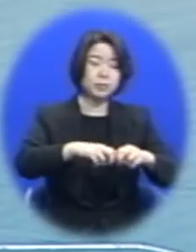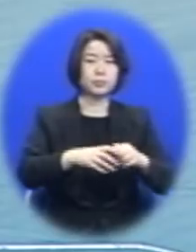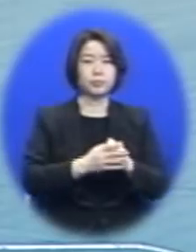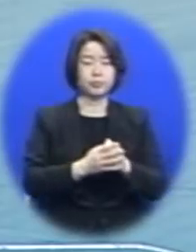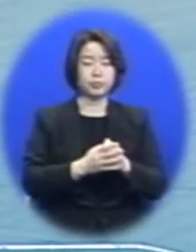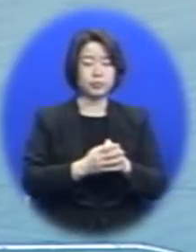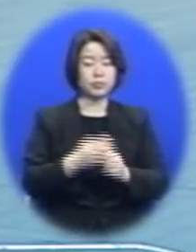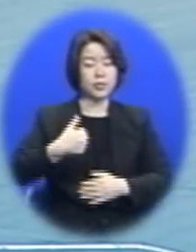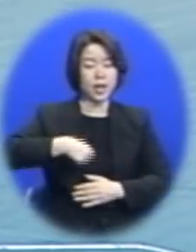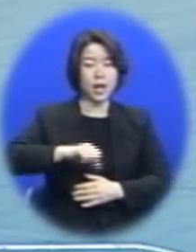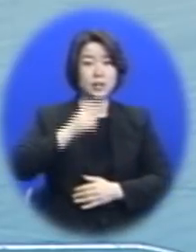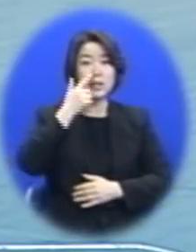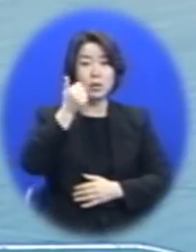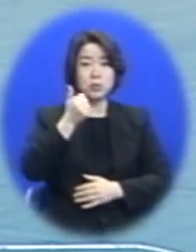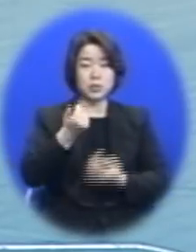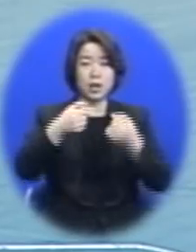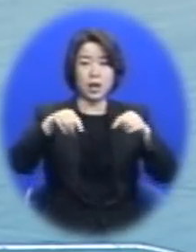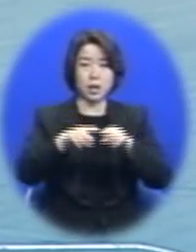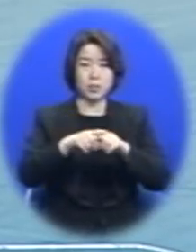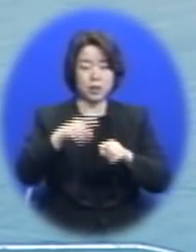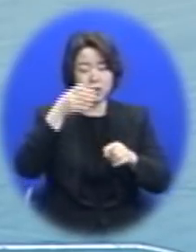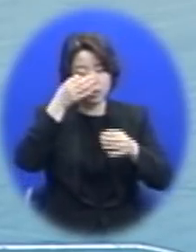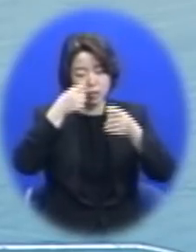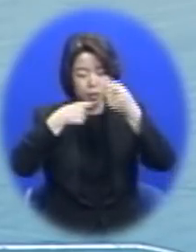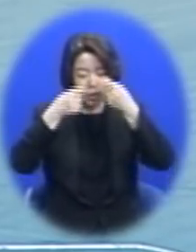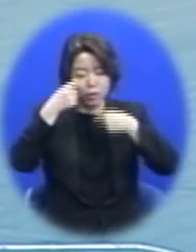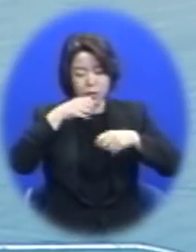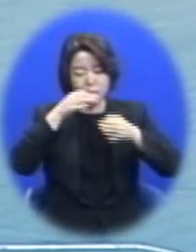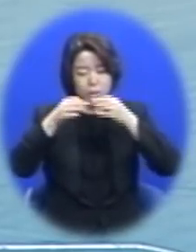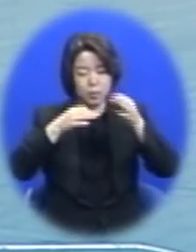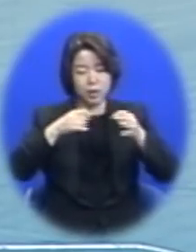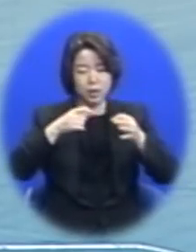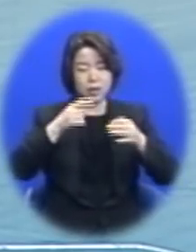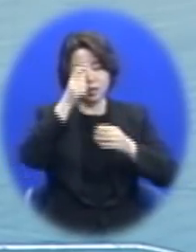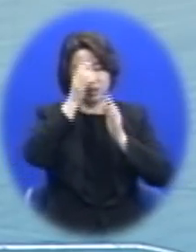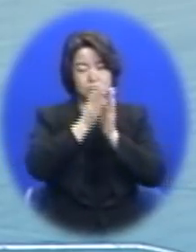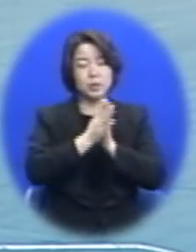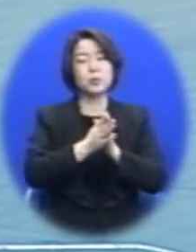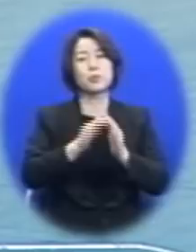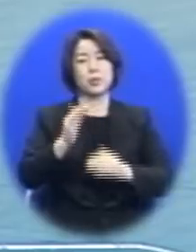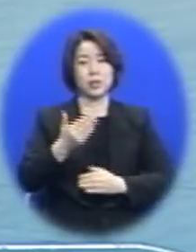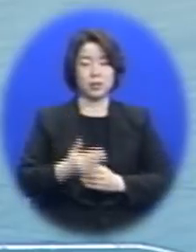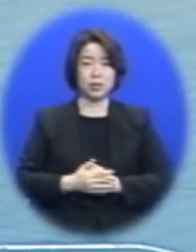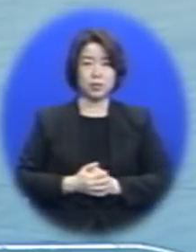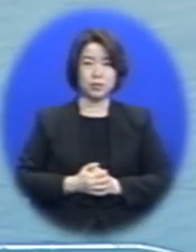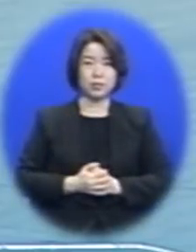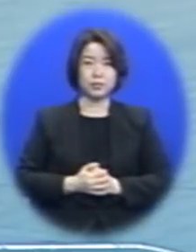아들과 아버지가 같이 통곡을 하고 울고 기도를 하게 된 겁니다